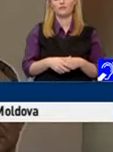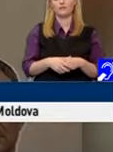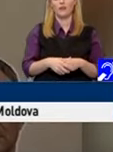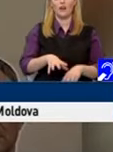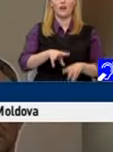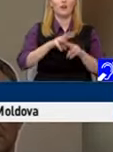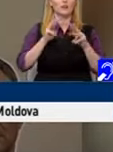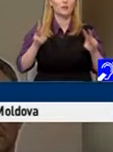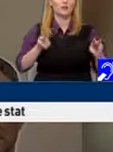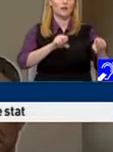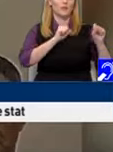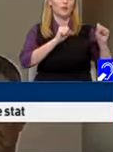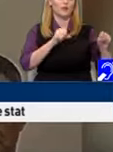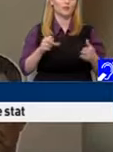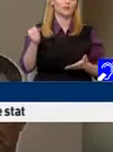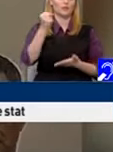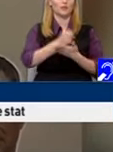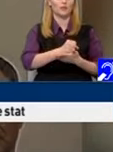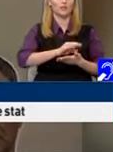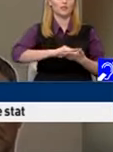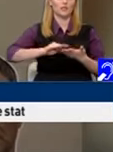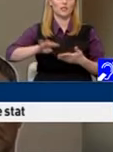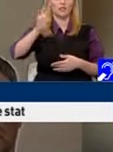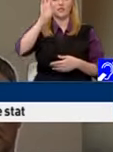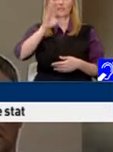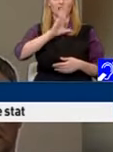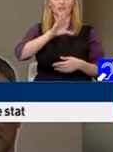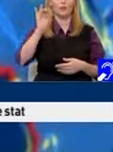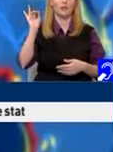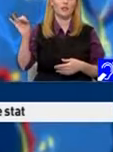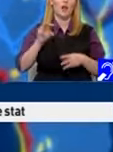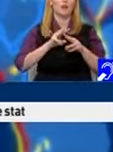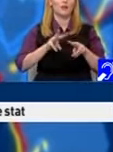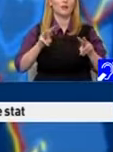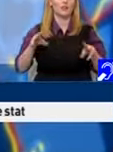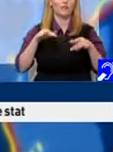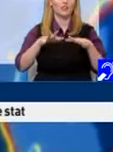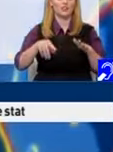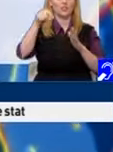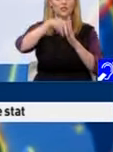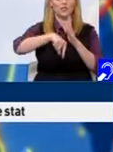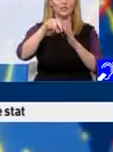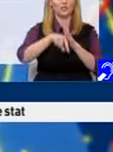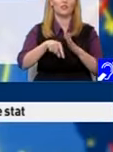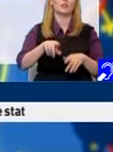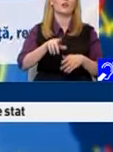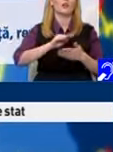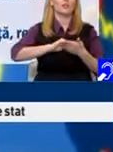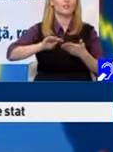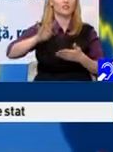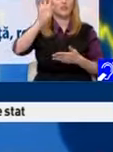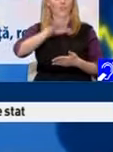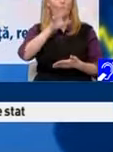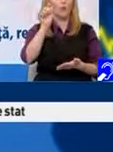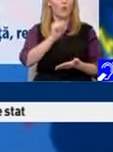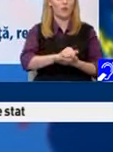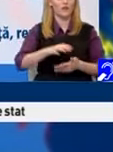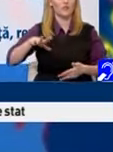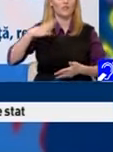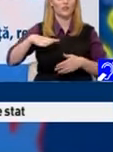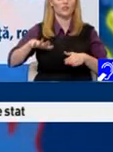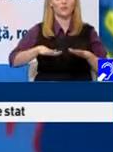La Ministerul Apărării a fost numit secretar Vladimir Iliev, iar la Ministerul Afacerilor Interne funcțiile de secretar vor fi ocupate de